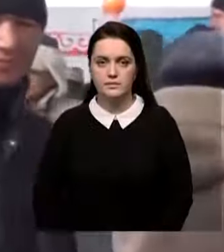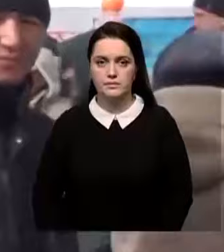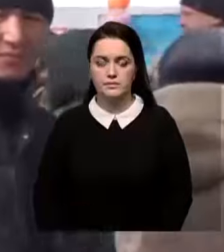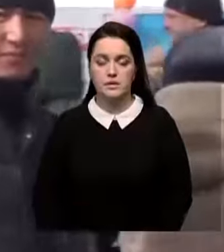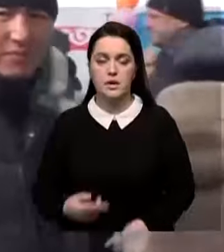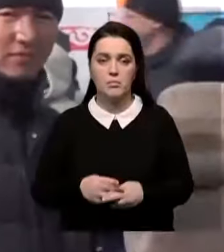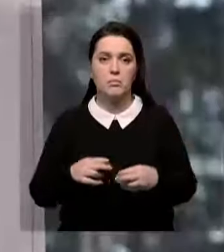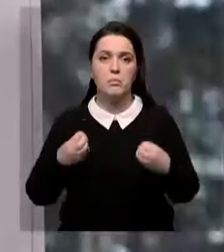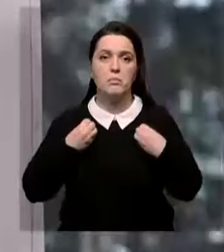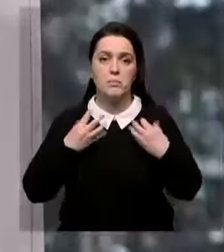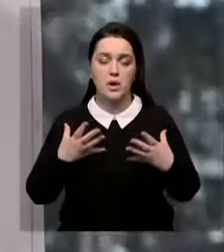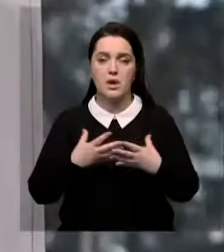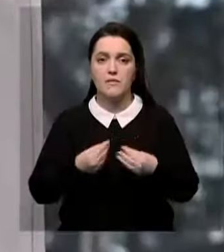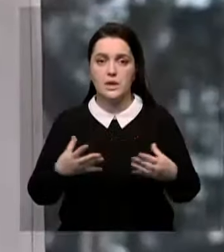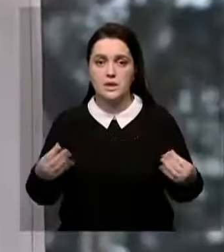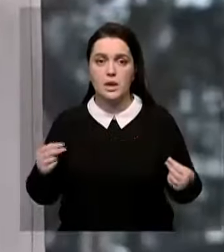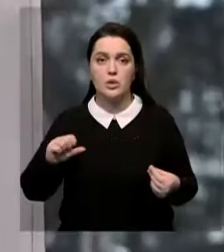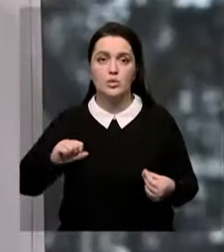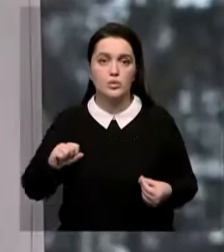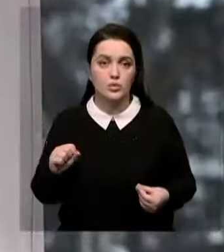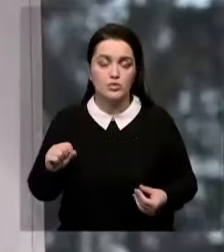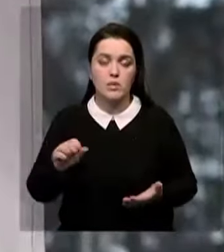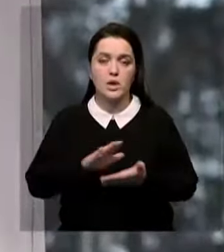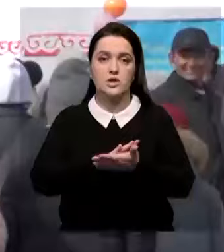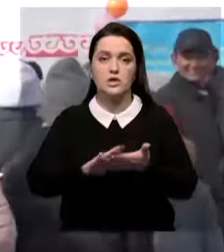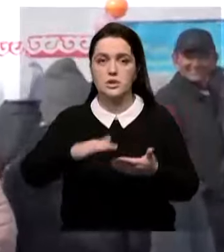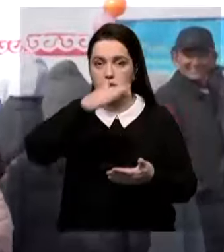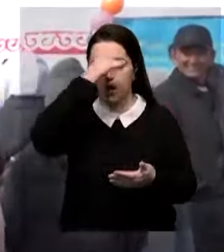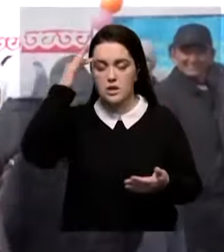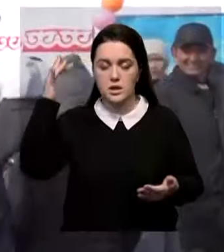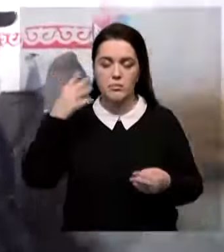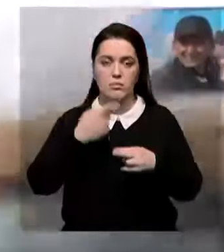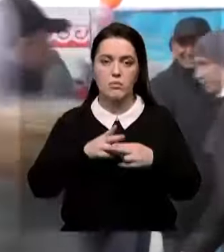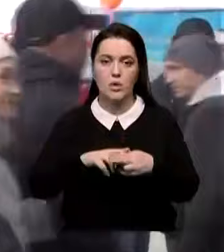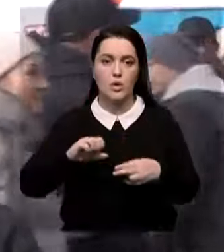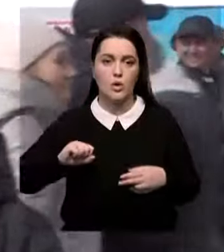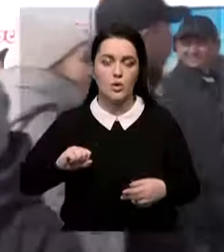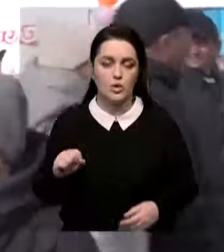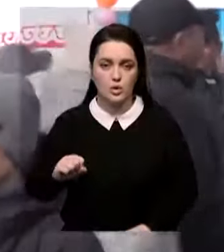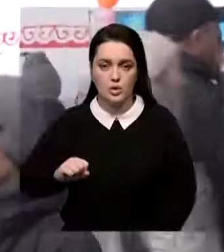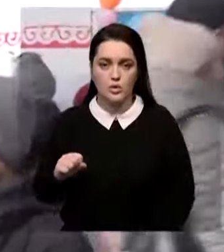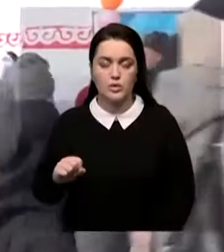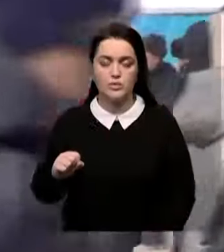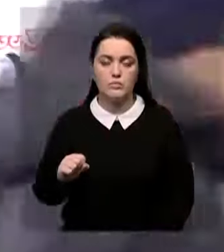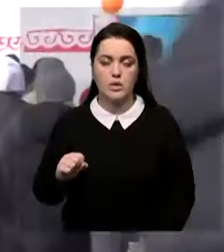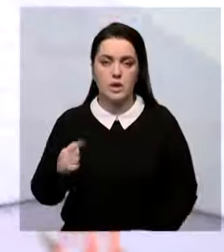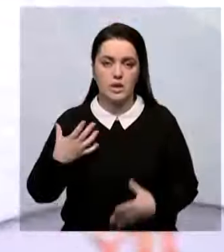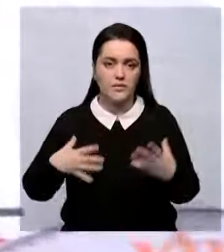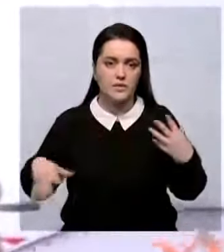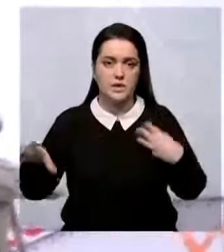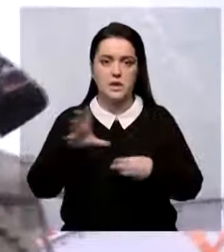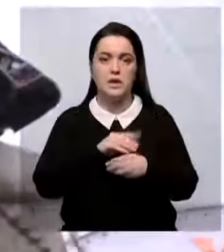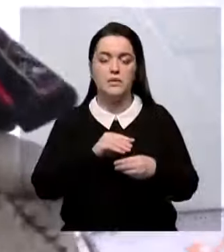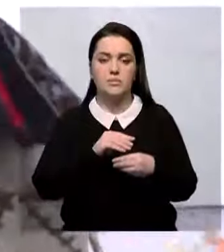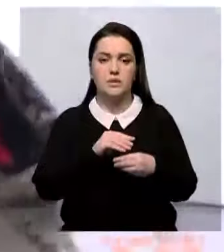весны, дружбы всех народов, чистого неба, как всегда, дружбу между нами всеми, ну